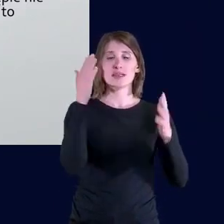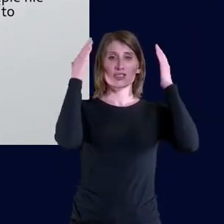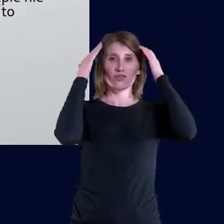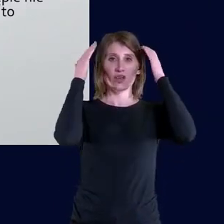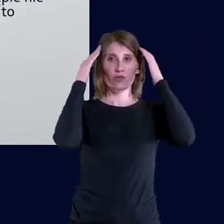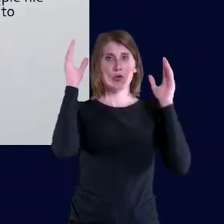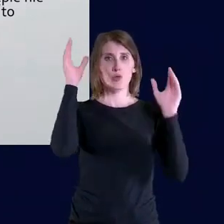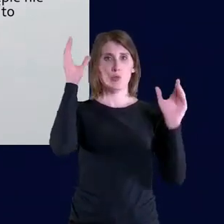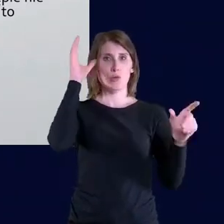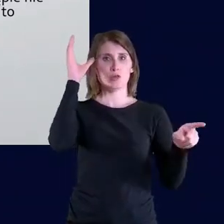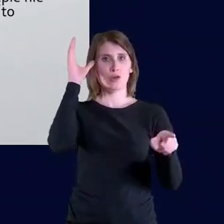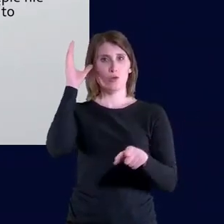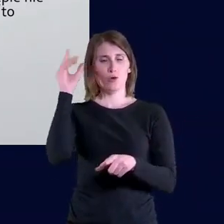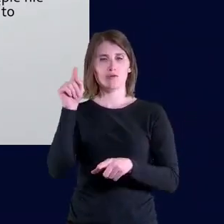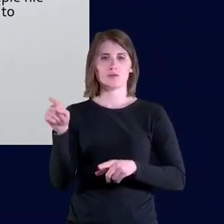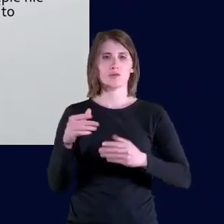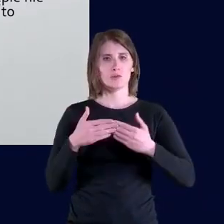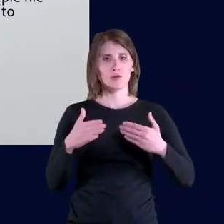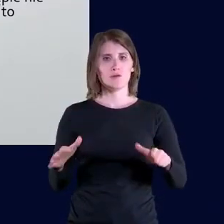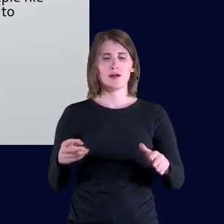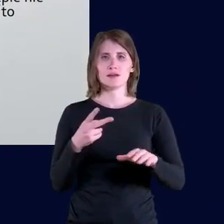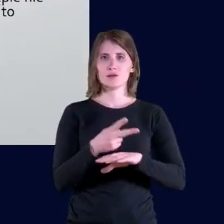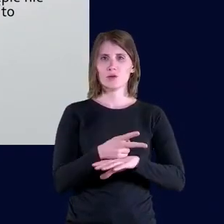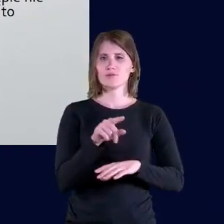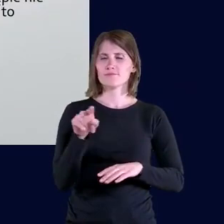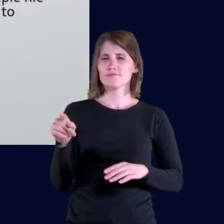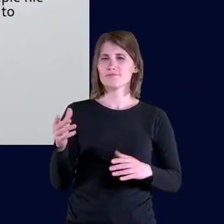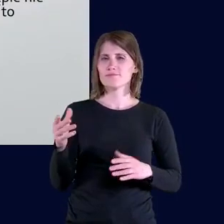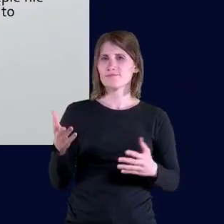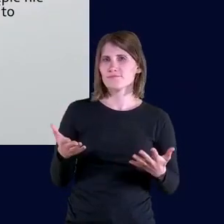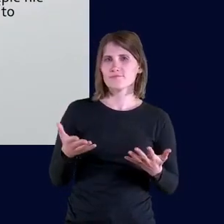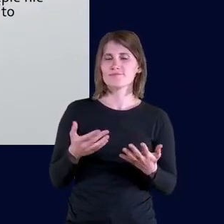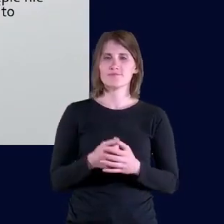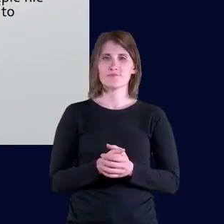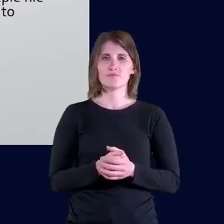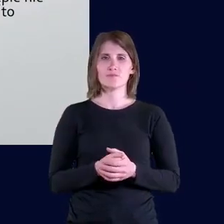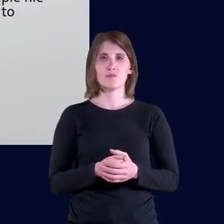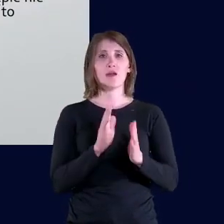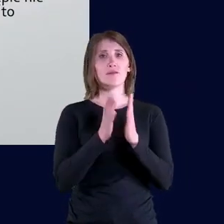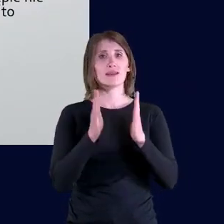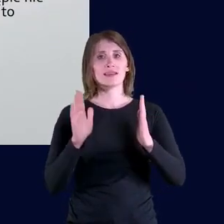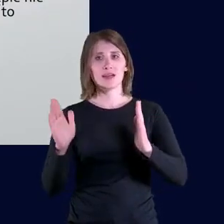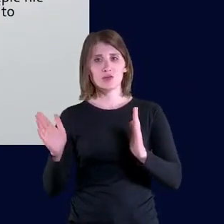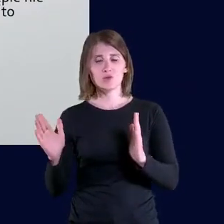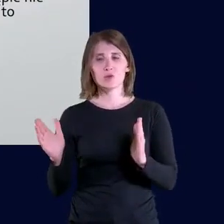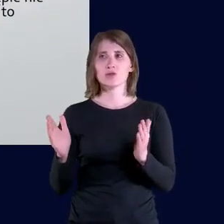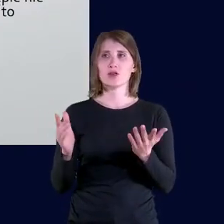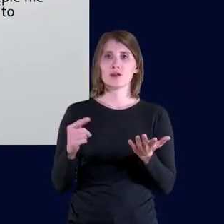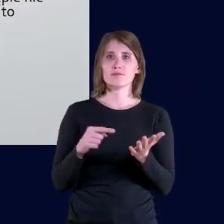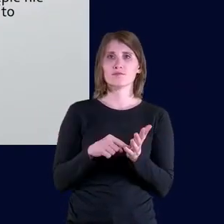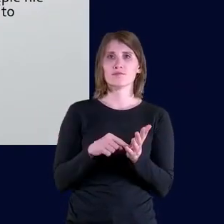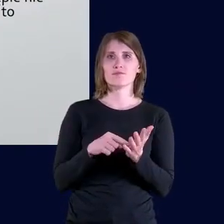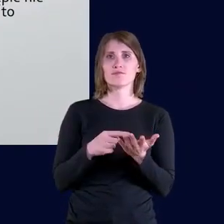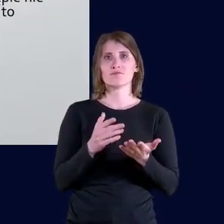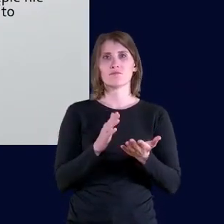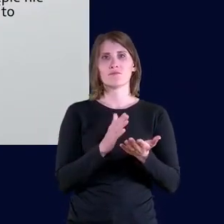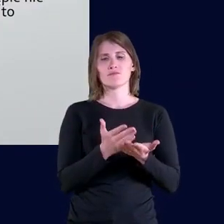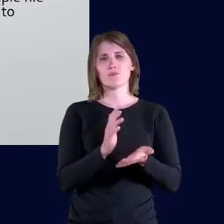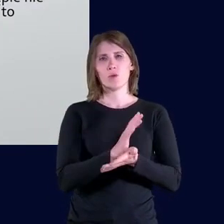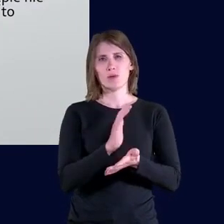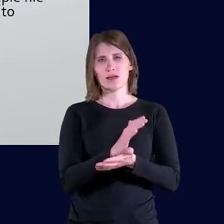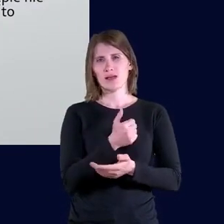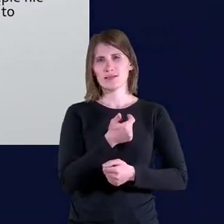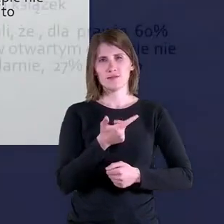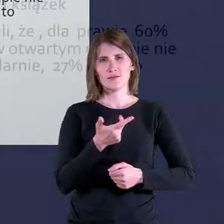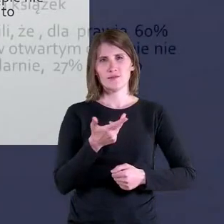kwestii otwartych zasobów tutaj w literaturze oczywiście publikacji będzie